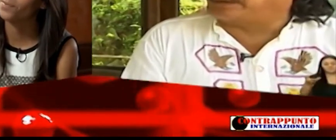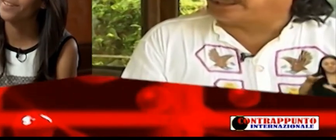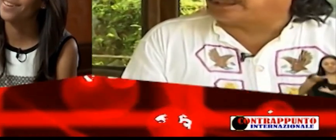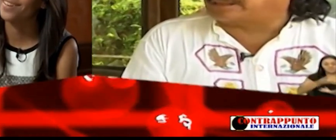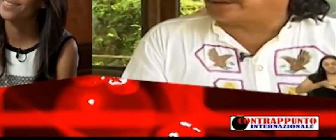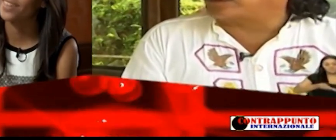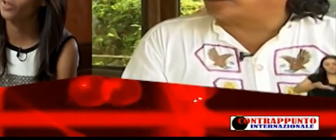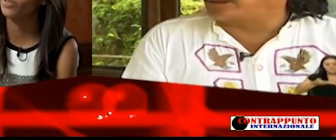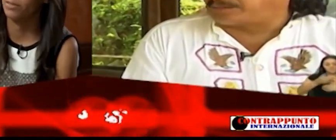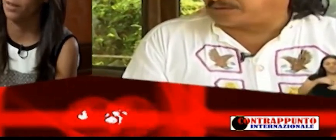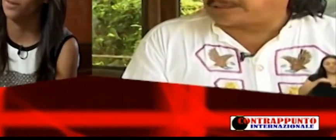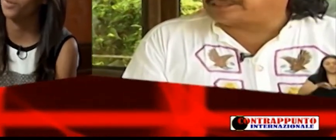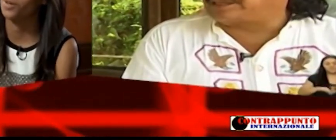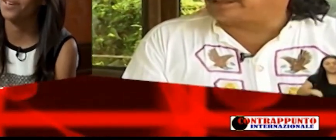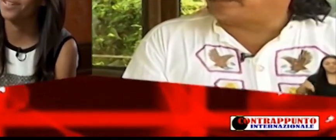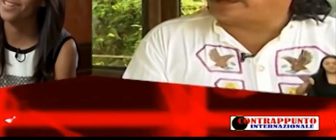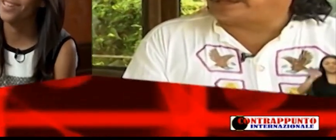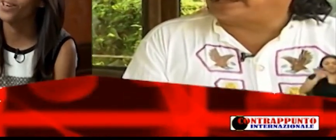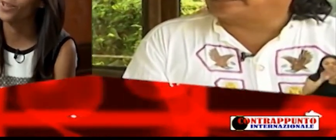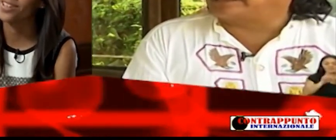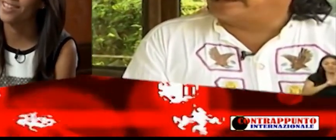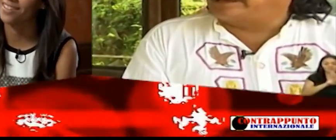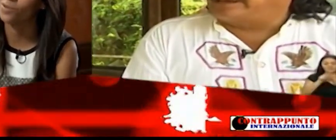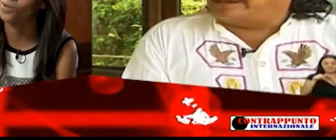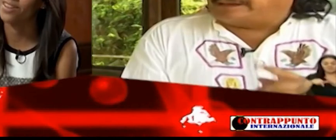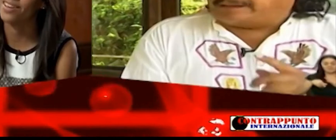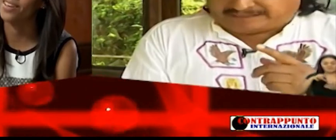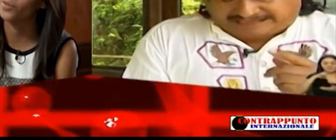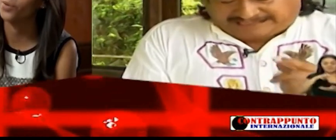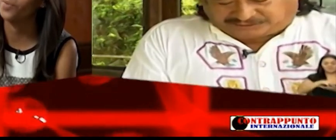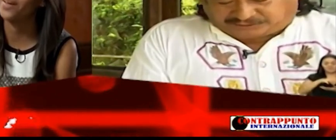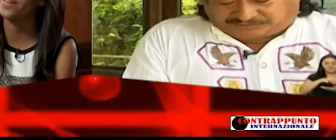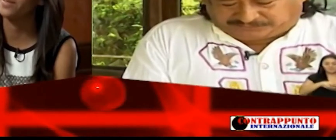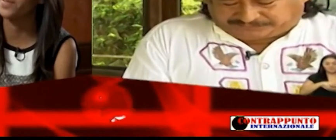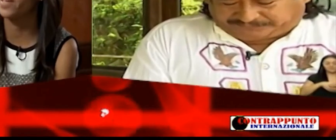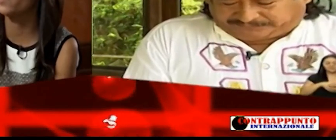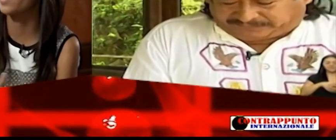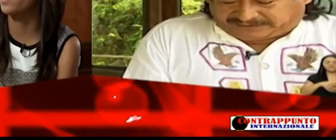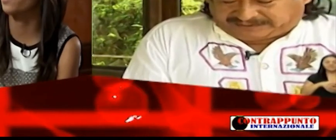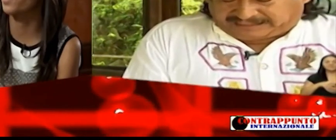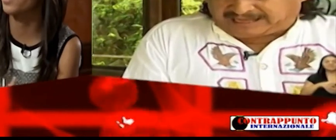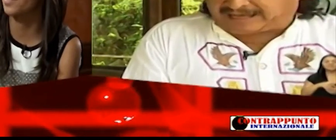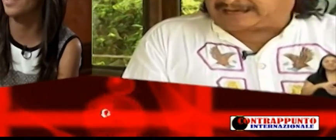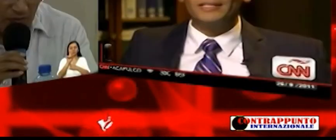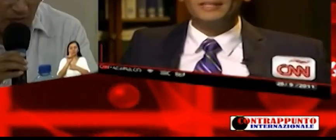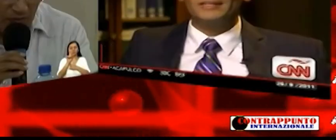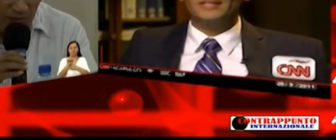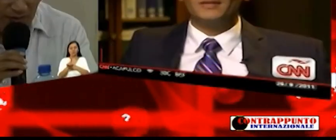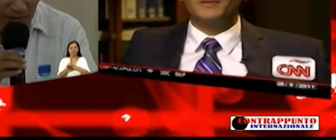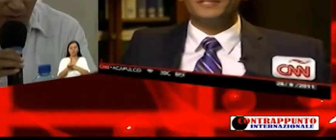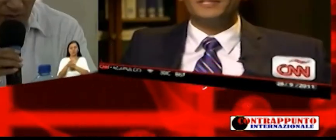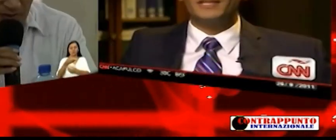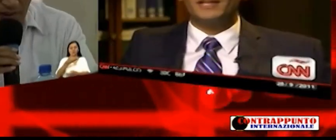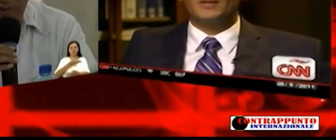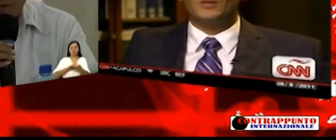governo sono sospettati di essere collaboratori della CIA, il che nel panorama